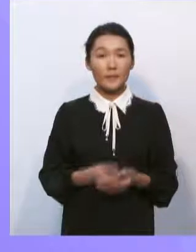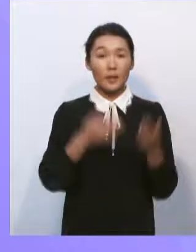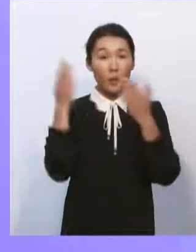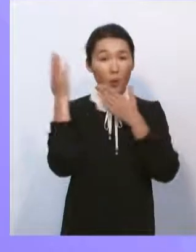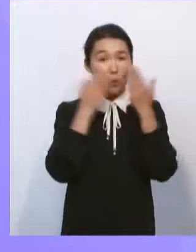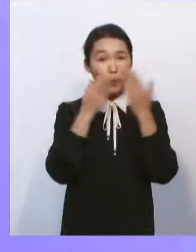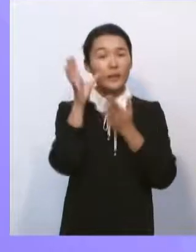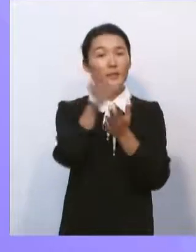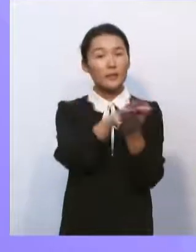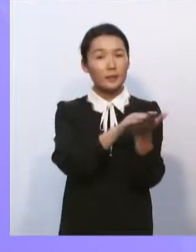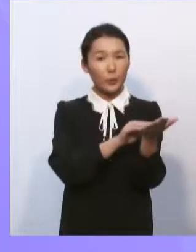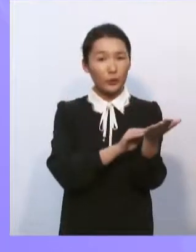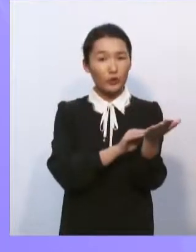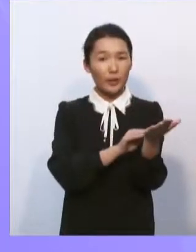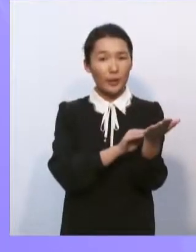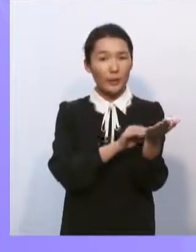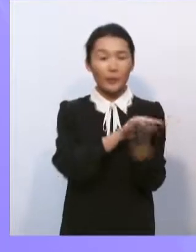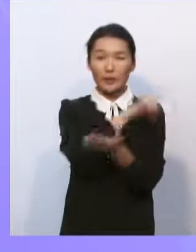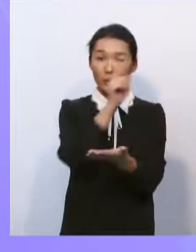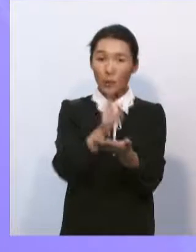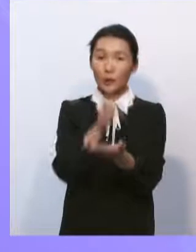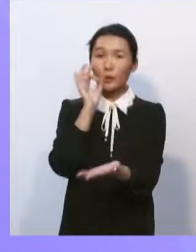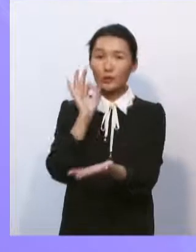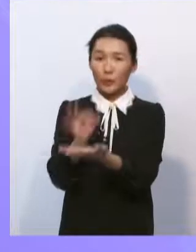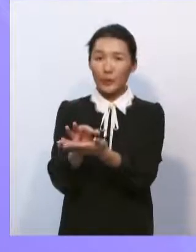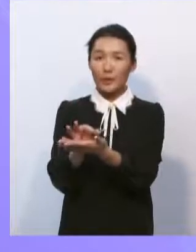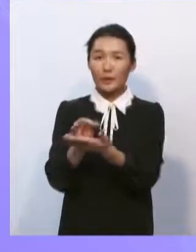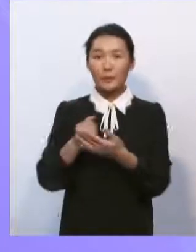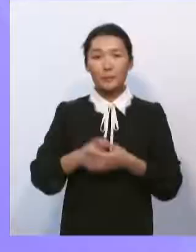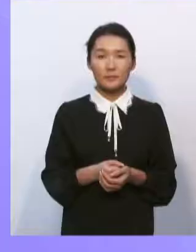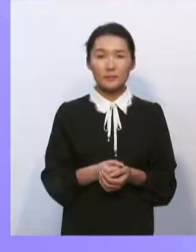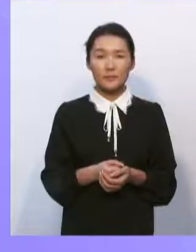Окуган текст боюнча суроолорго жооп бергиле.